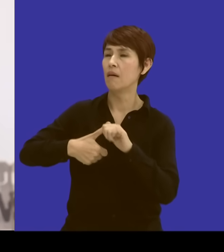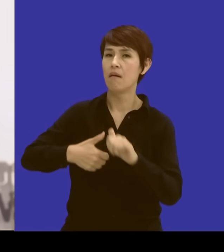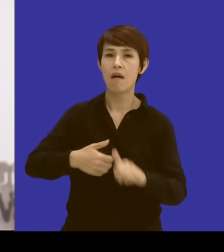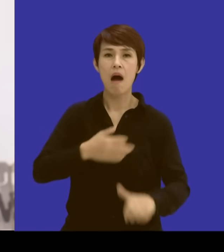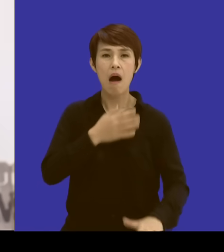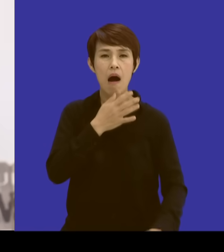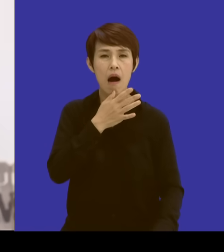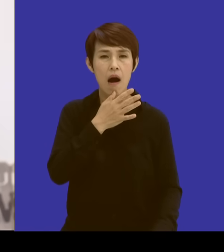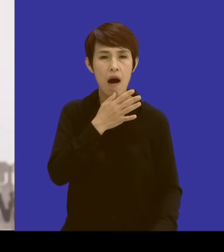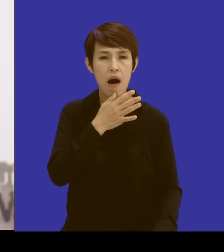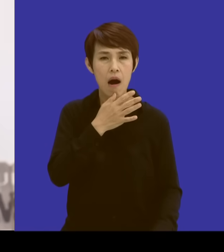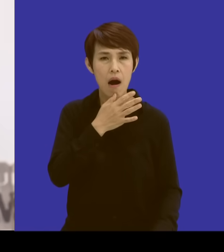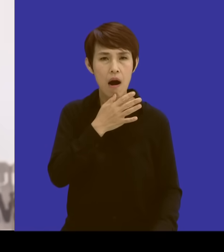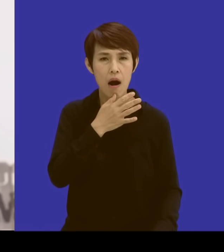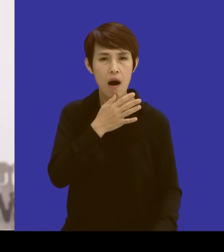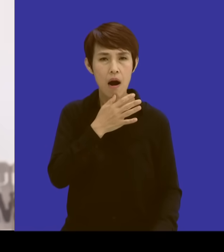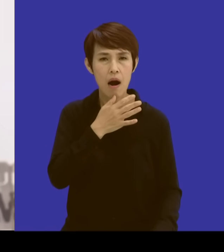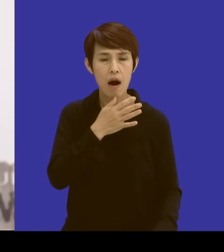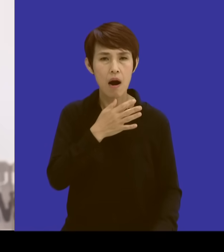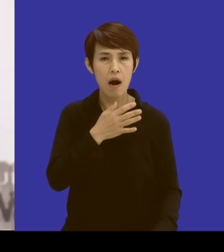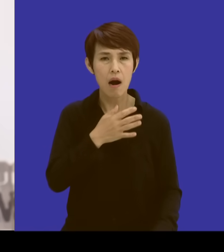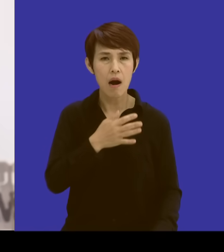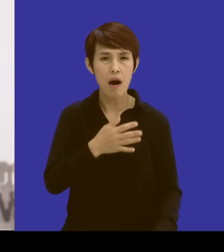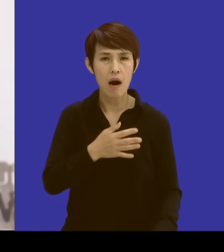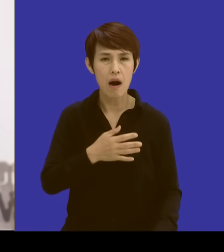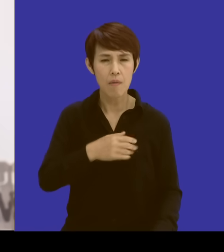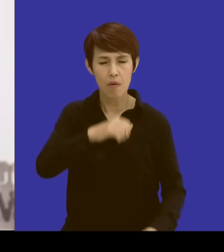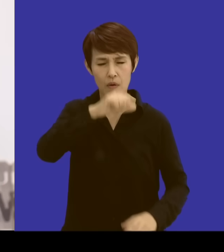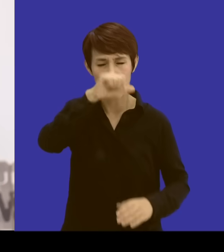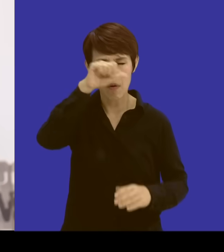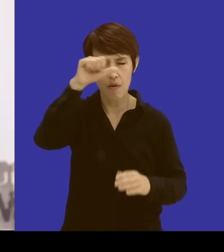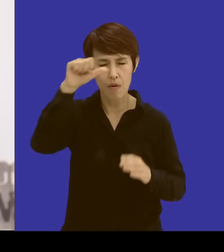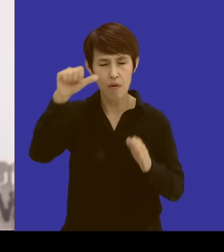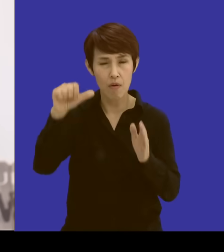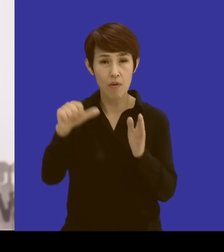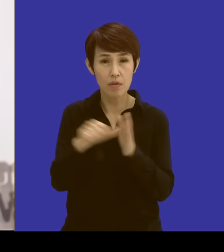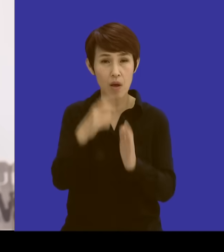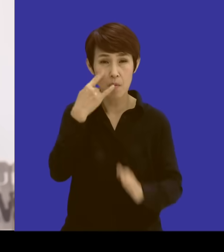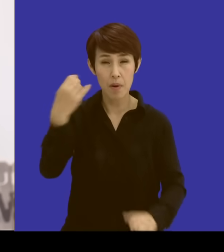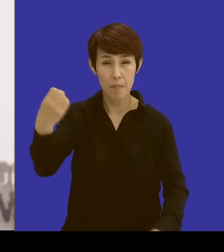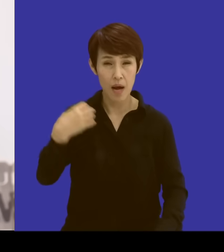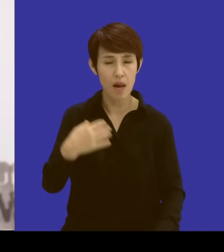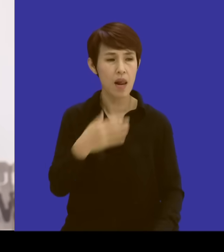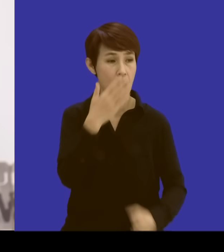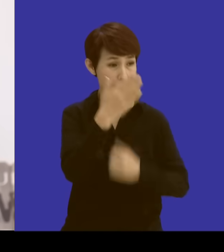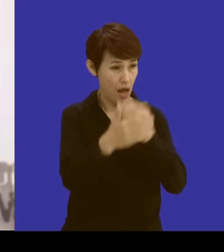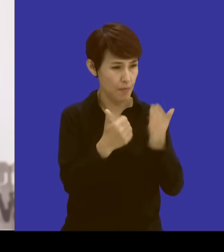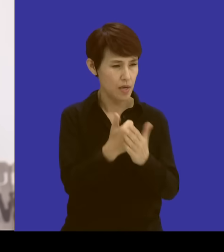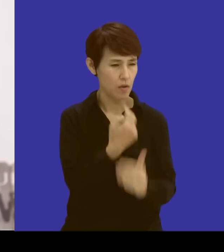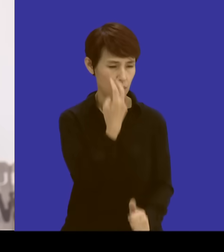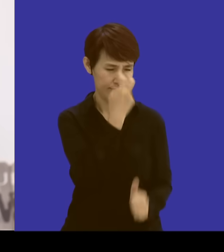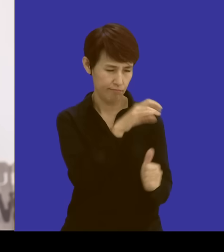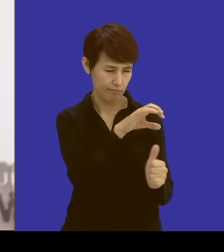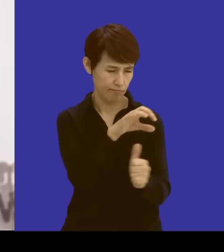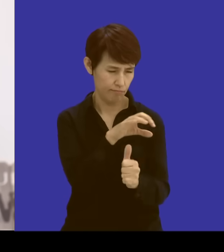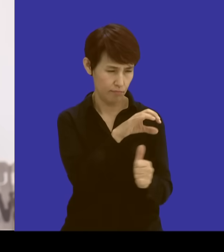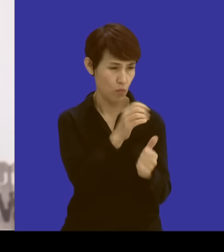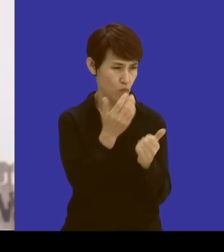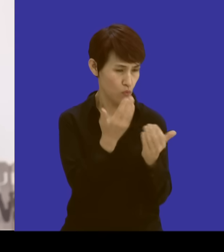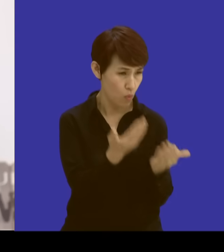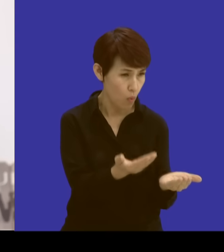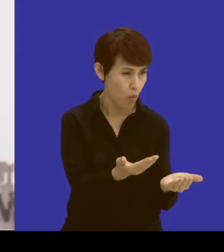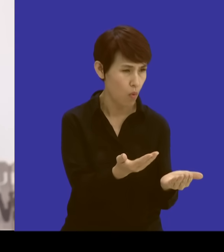아, 내가 이 목소리였구나. 평생 어머니가 그러셨거든요. 하나님이 너를 불꽃 같은 눈으로